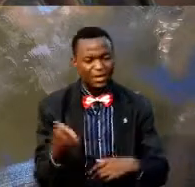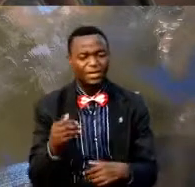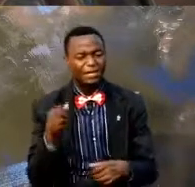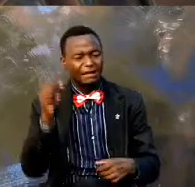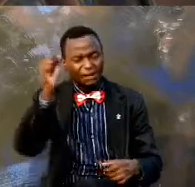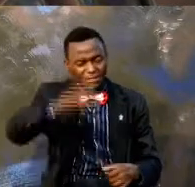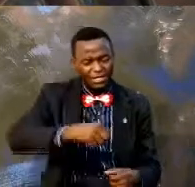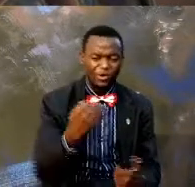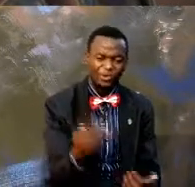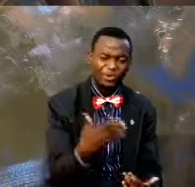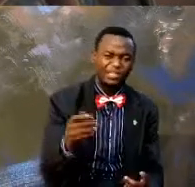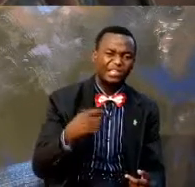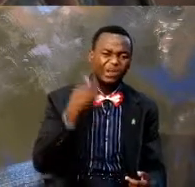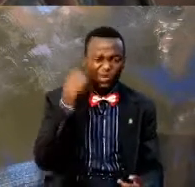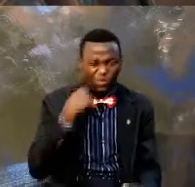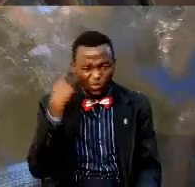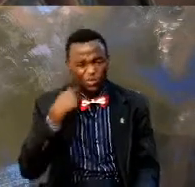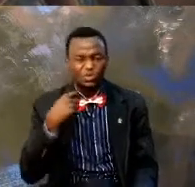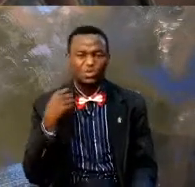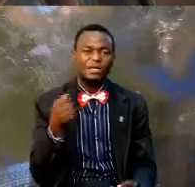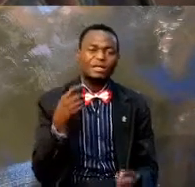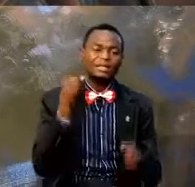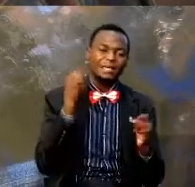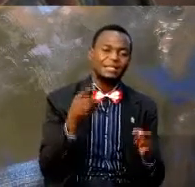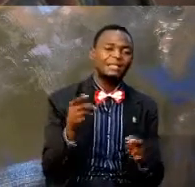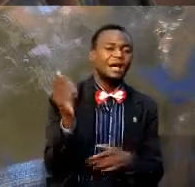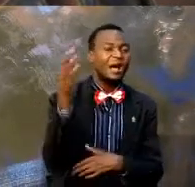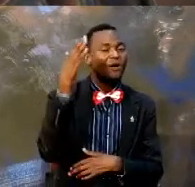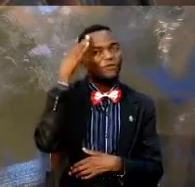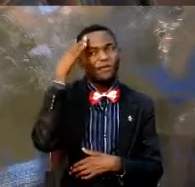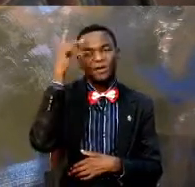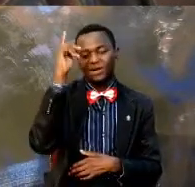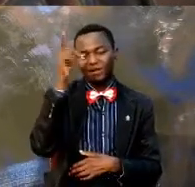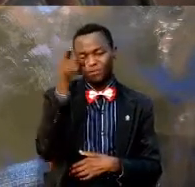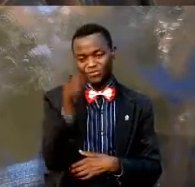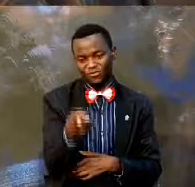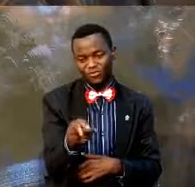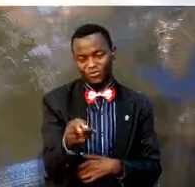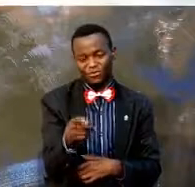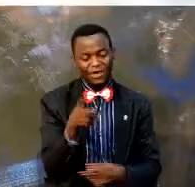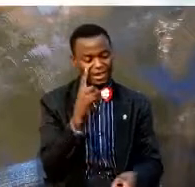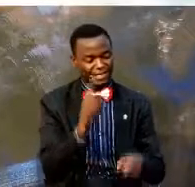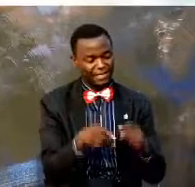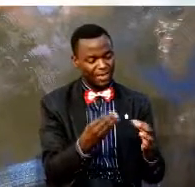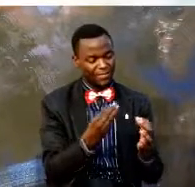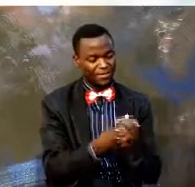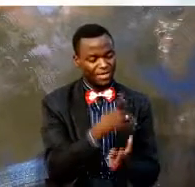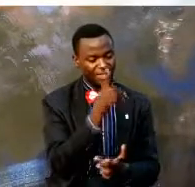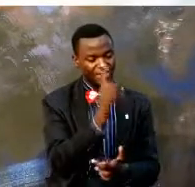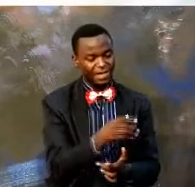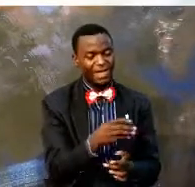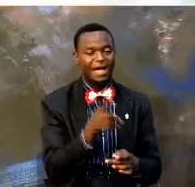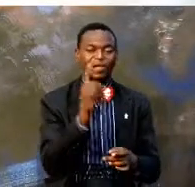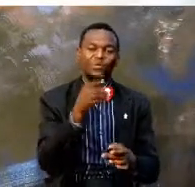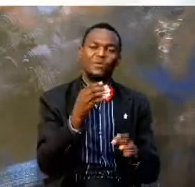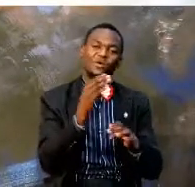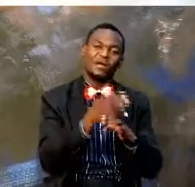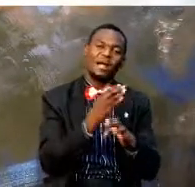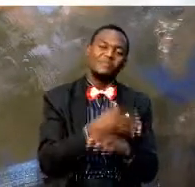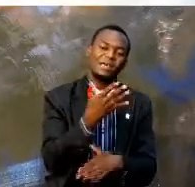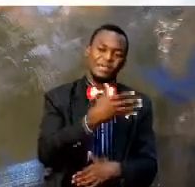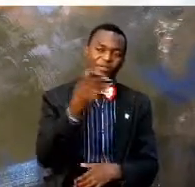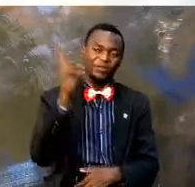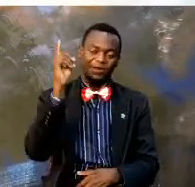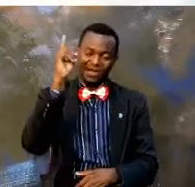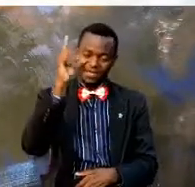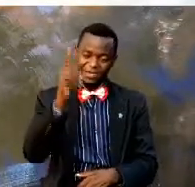konzi, watoto wenzake wakorofi, watukutu wale, lakini hawakujua ya kwamba huyu anayetembea hapa alikuwapo kabla yeyote yule, na